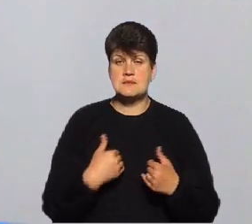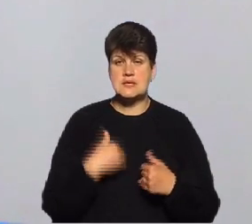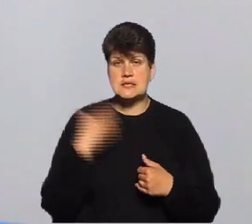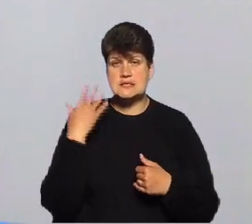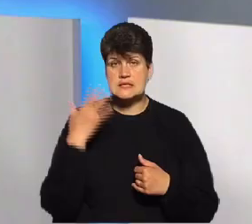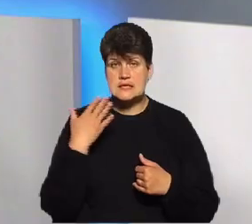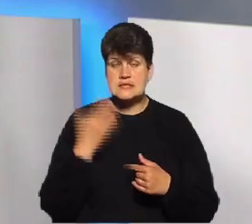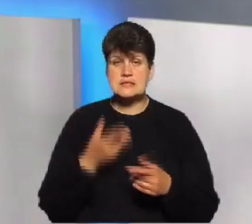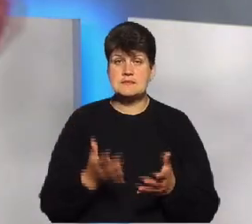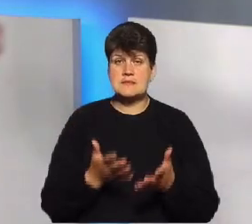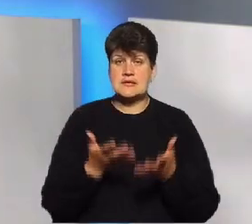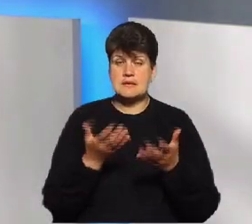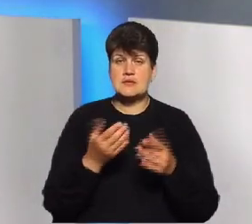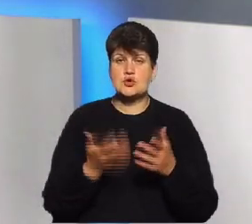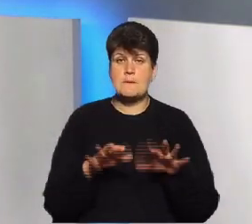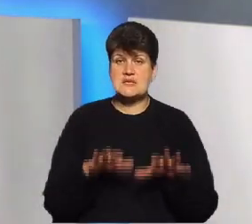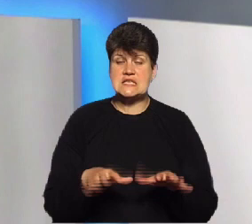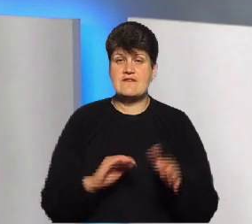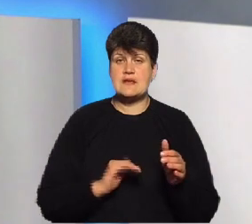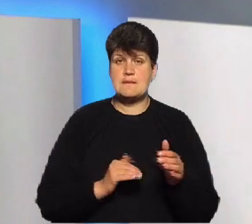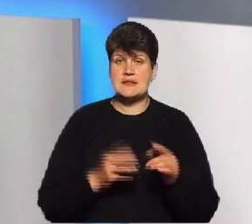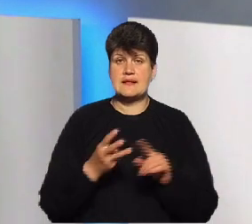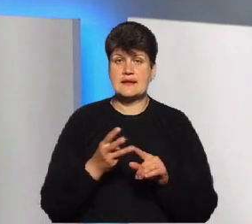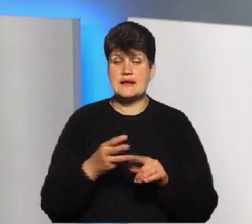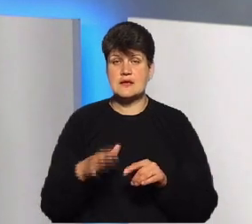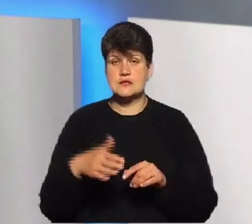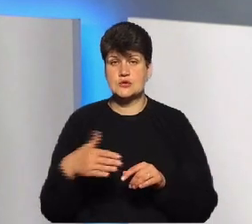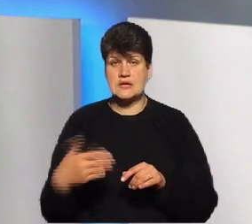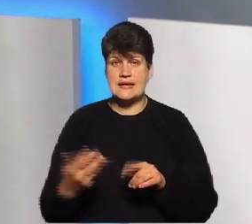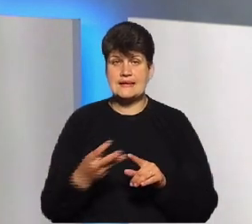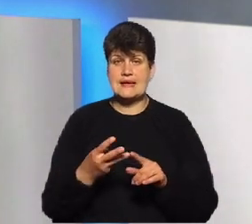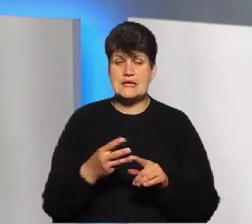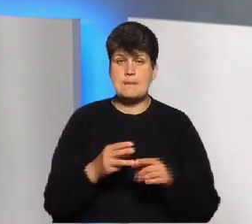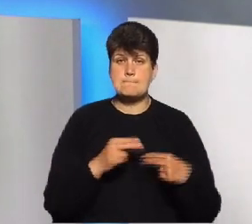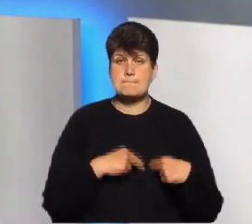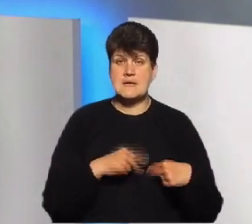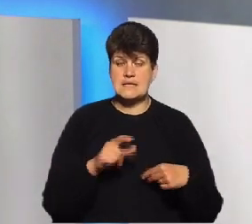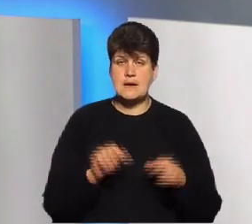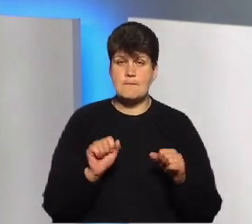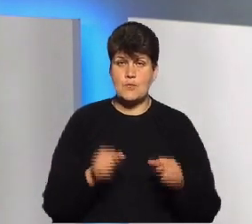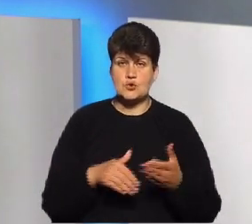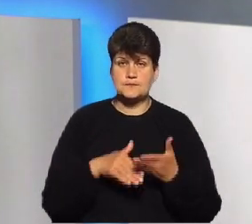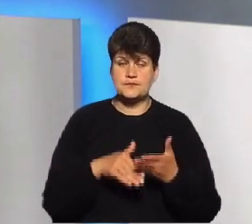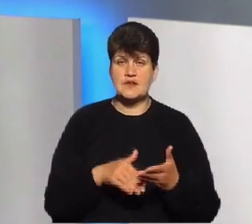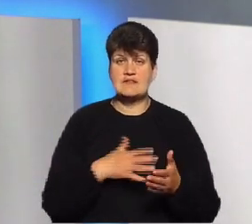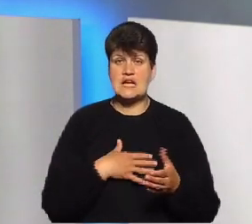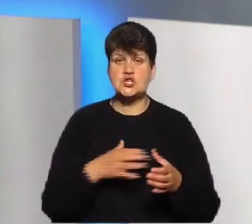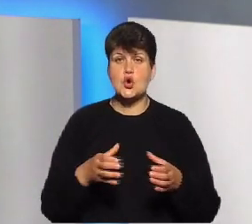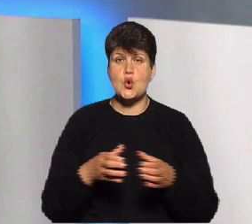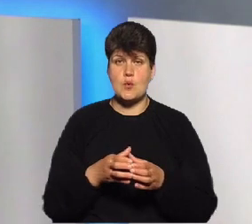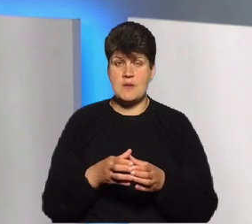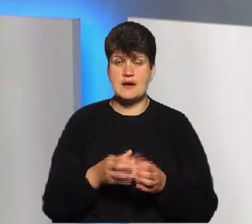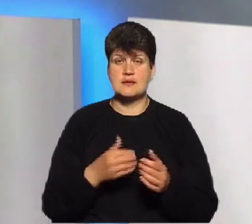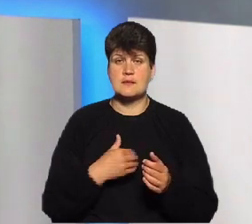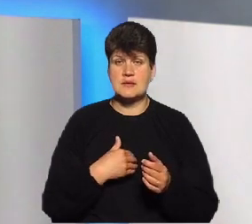якщо навіть місцевий бізнес, як третя сторона, як третій партнер, може долучатися. Тому, наприклад, в нашій громаді ми зазвичай